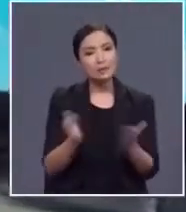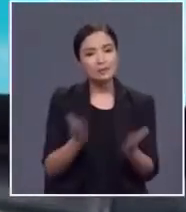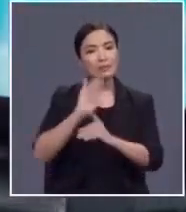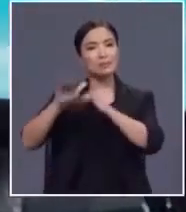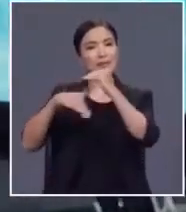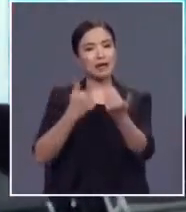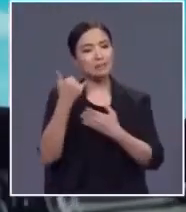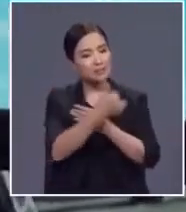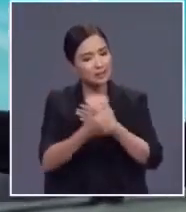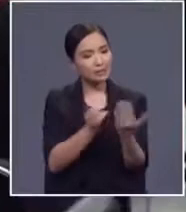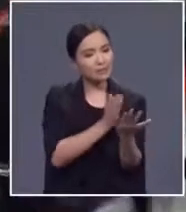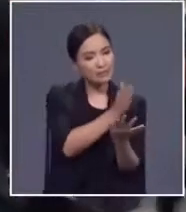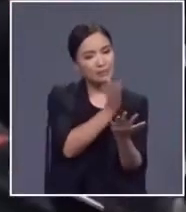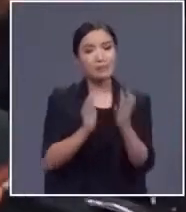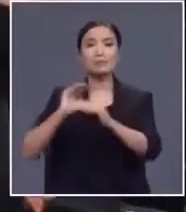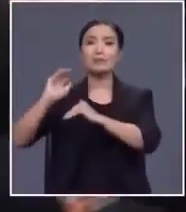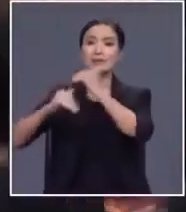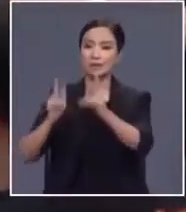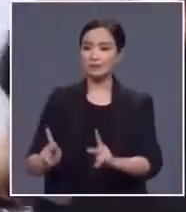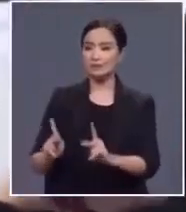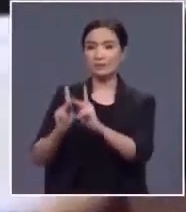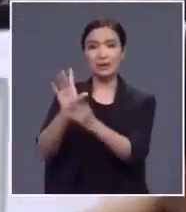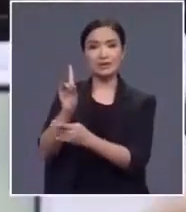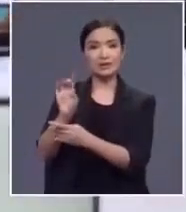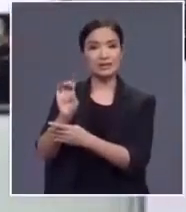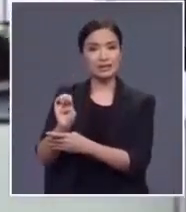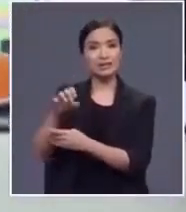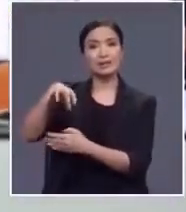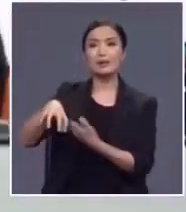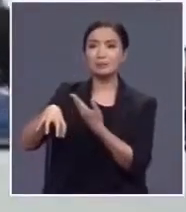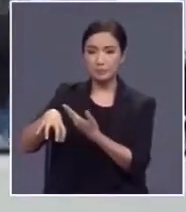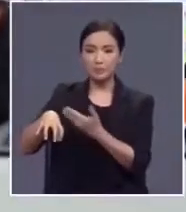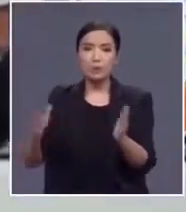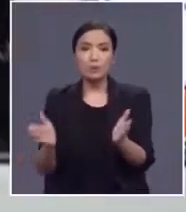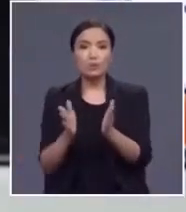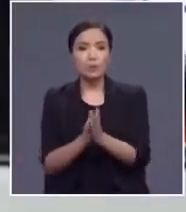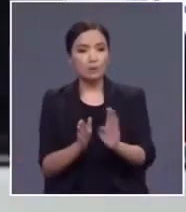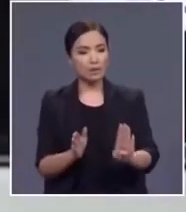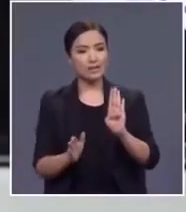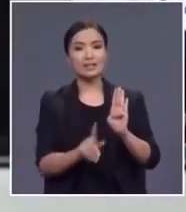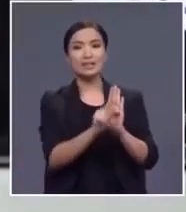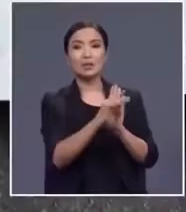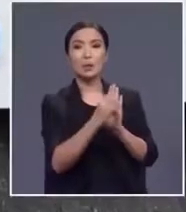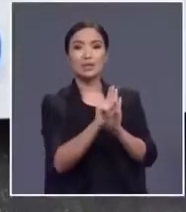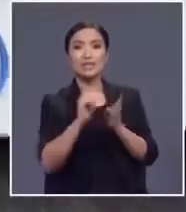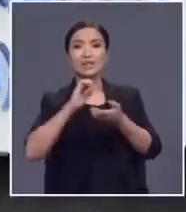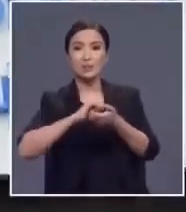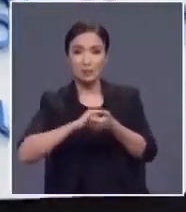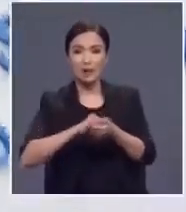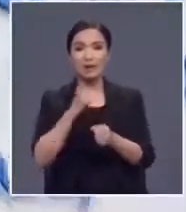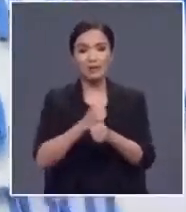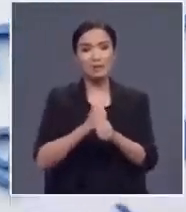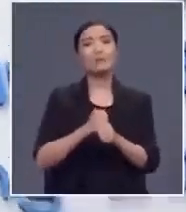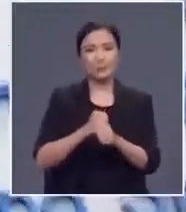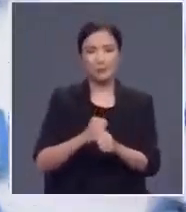ศโดยมีกระทรวงดิจิทัลเพื่อเศรษฐกิจและสังคมร่วมกับบริษัท TOT จำกัดดำเนินการติดตั้งโครงข่ายอินเทอร์เน็